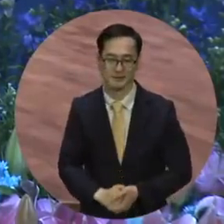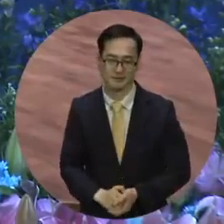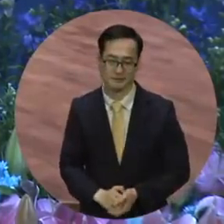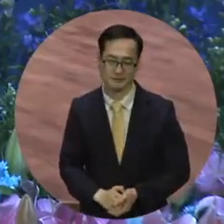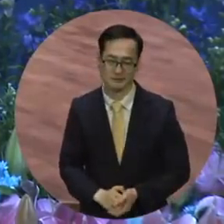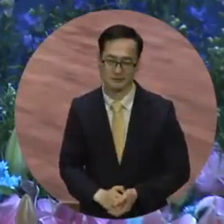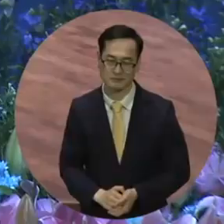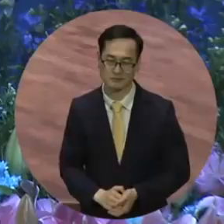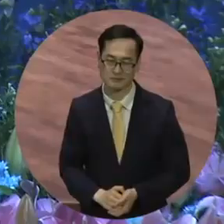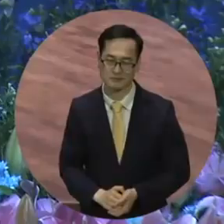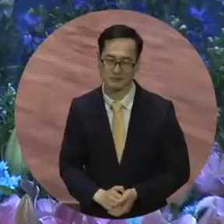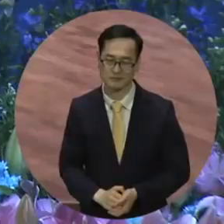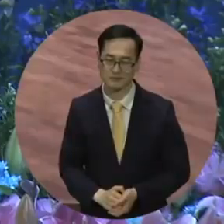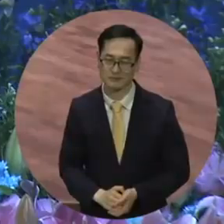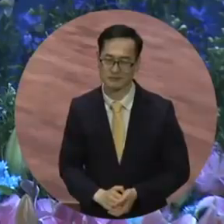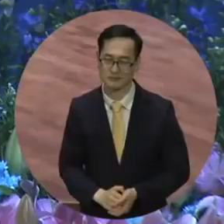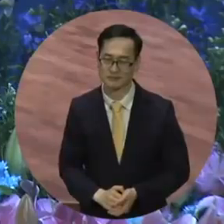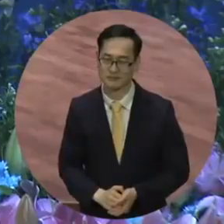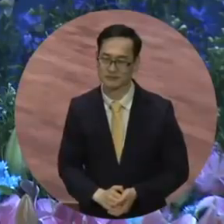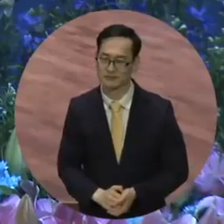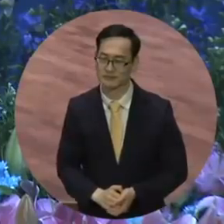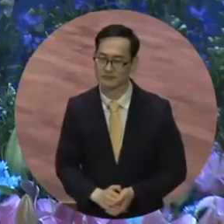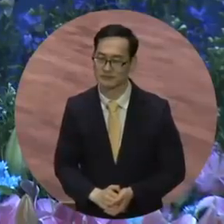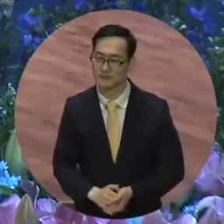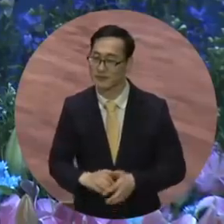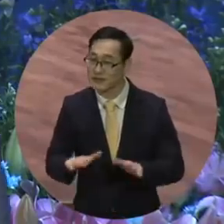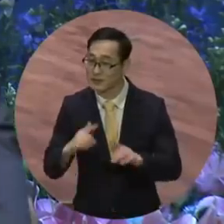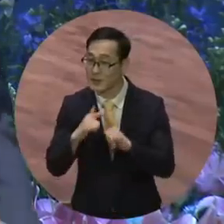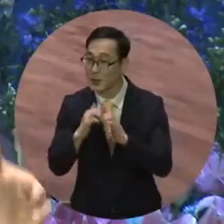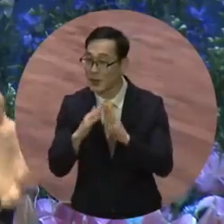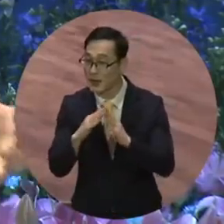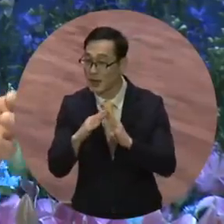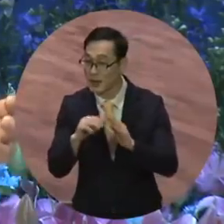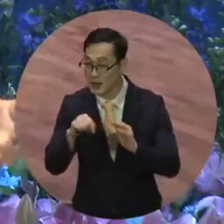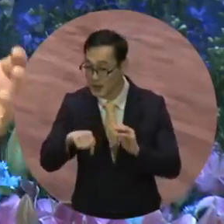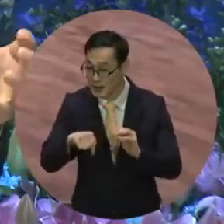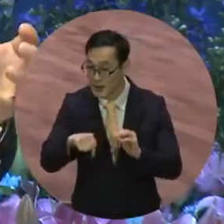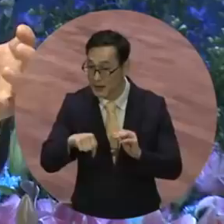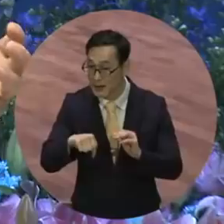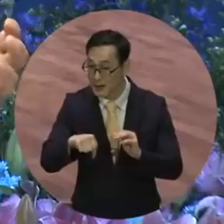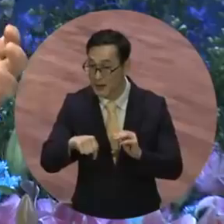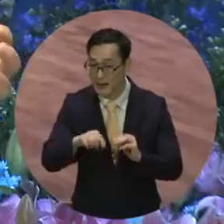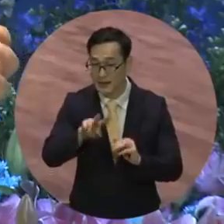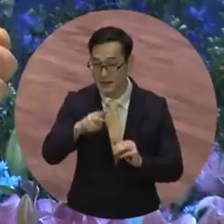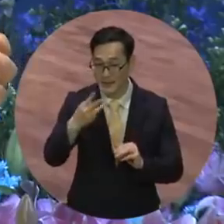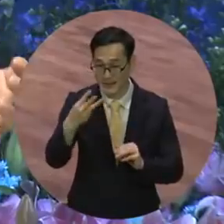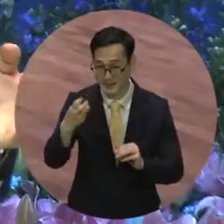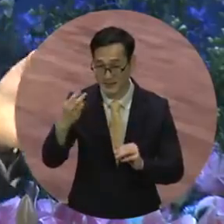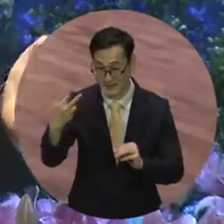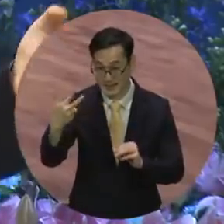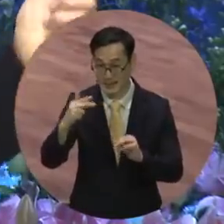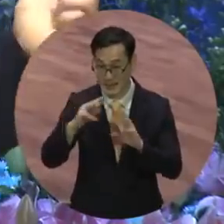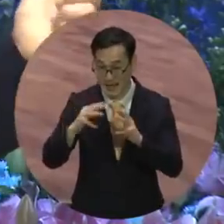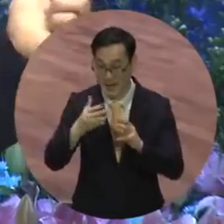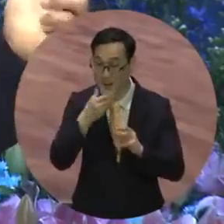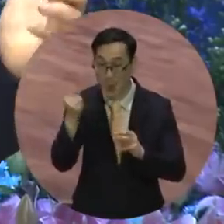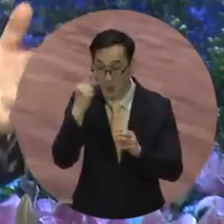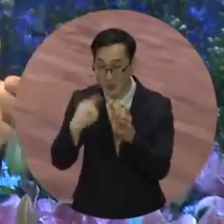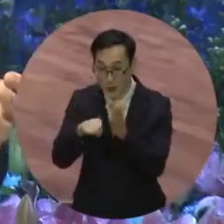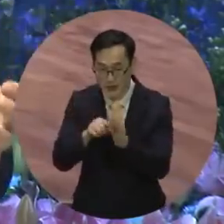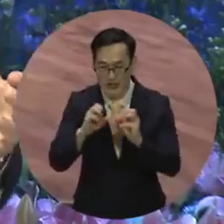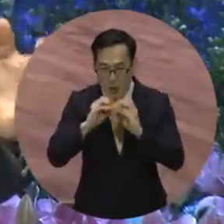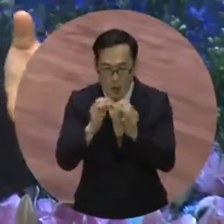내가 지금 처해 있는 환경, 우리 교회 그래요. 교회 보세요. 우리 여운교회가 지금 237 나라 보험을 위해서 선교사를